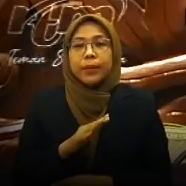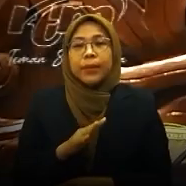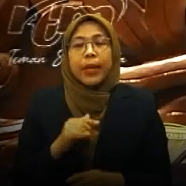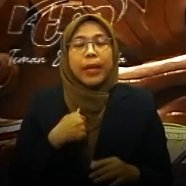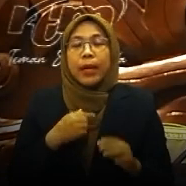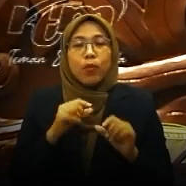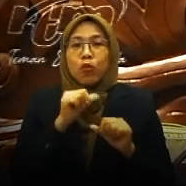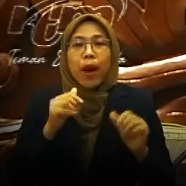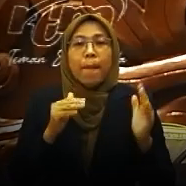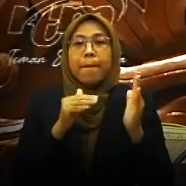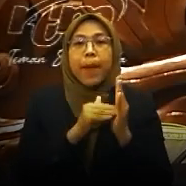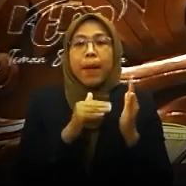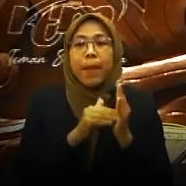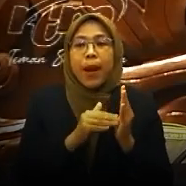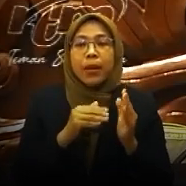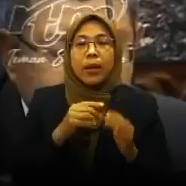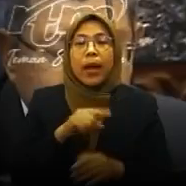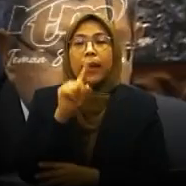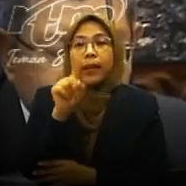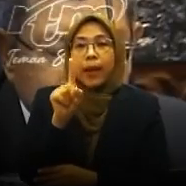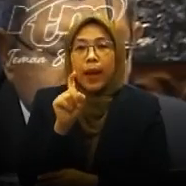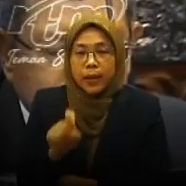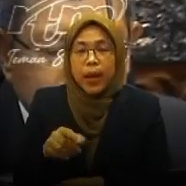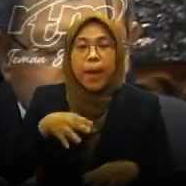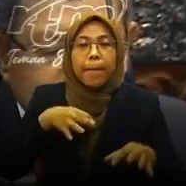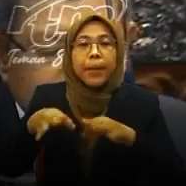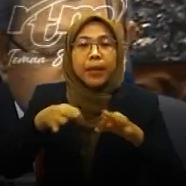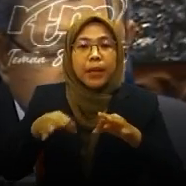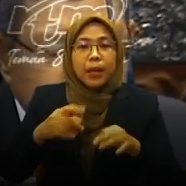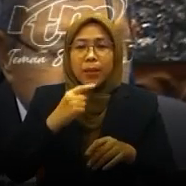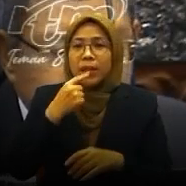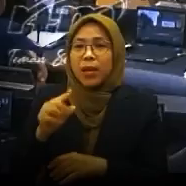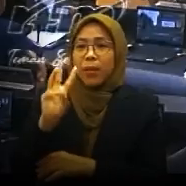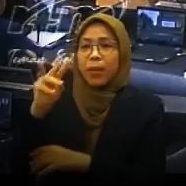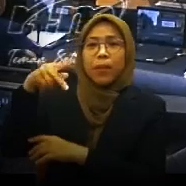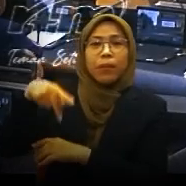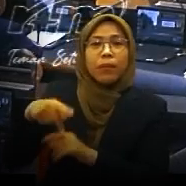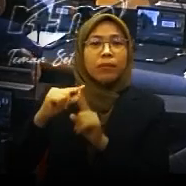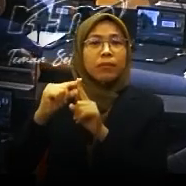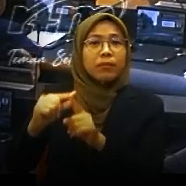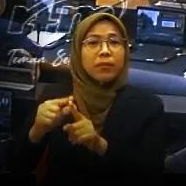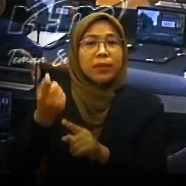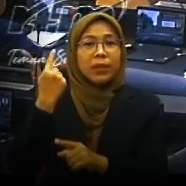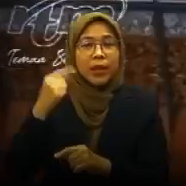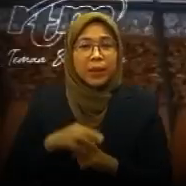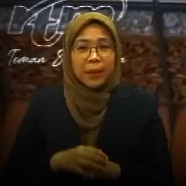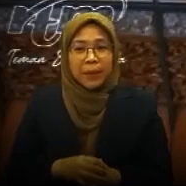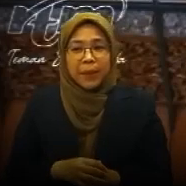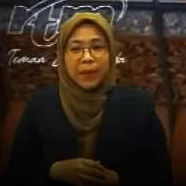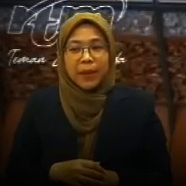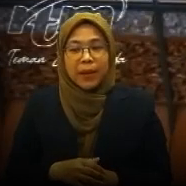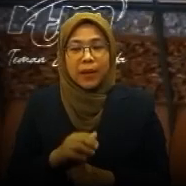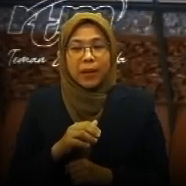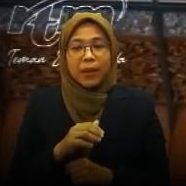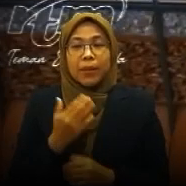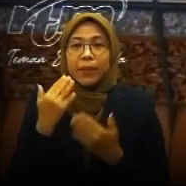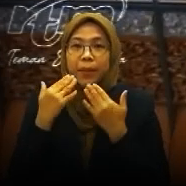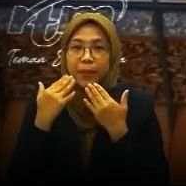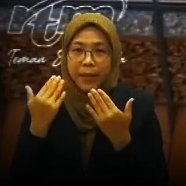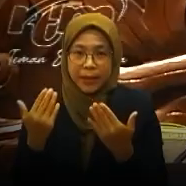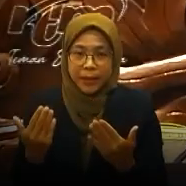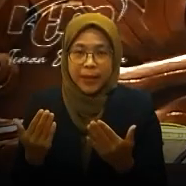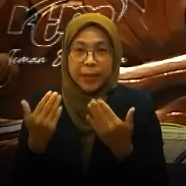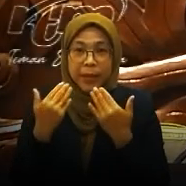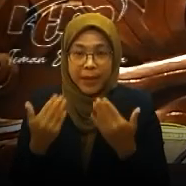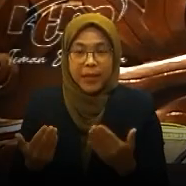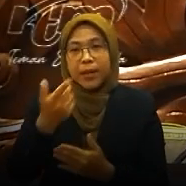ini bukan perbasan. Tidak, bukan perbasan. Arau tanya penjelasan. Ya Muhammad menyebut perkataan wilayah persekutuan tu. Ini tak ada wilayah persekutuan tau. Ya, Arau tanya. Baik, terima kasih.